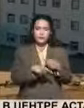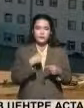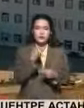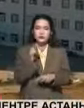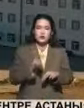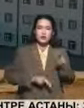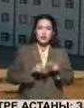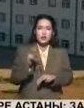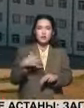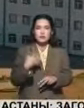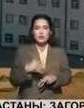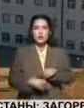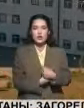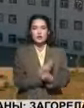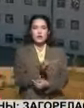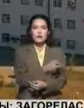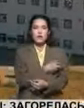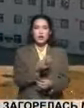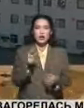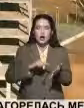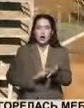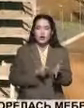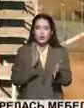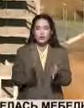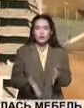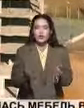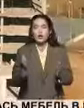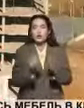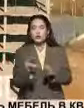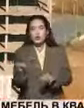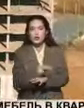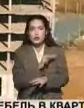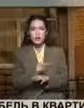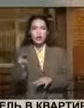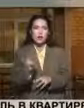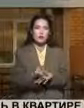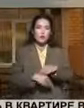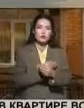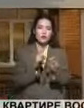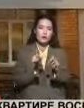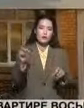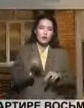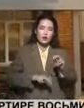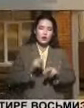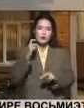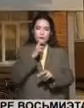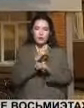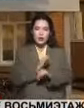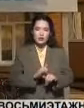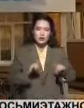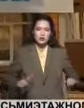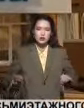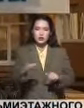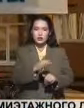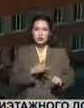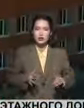строительство 50 новых медицинских объектов. Будут сданы в эксплуатацию и 6 новых школ. Экономическое развитие региона